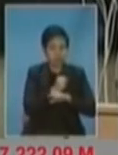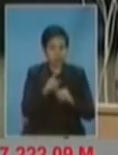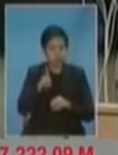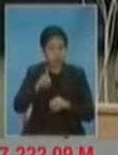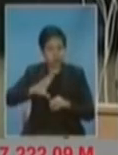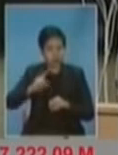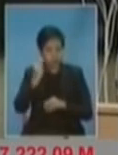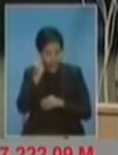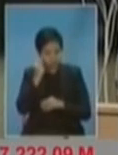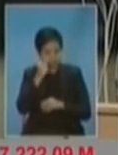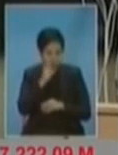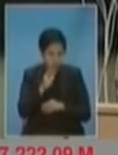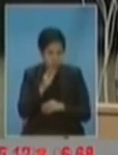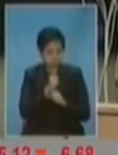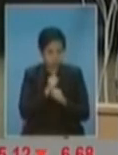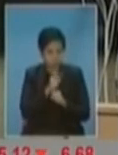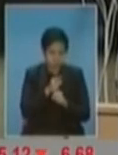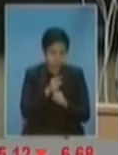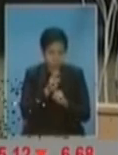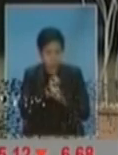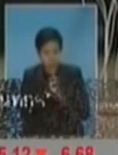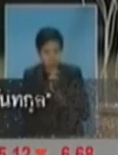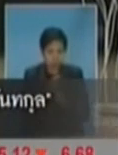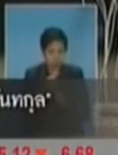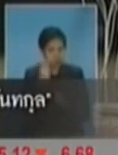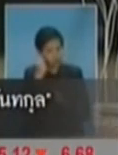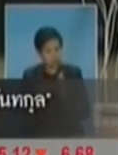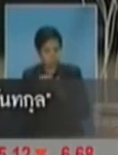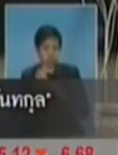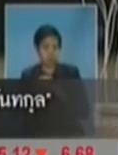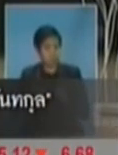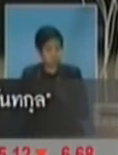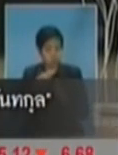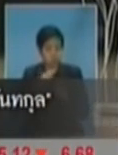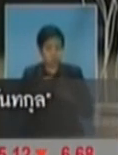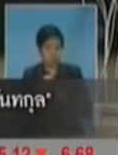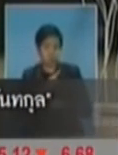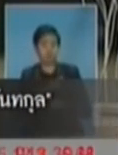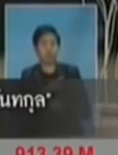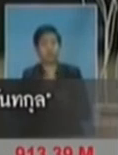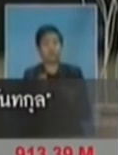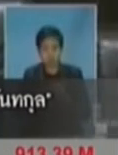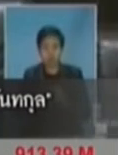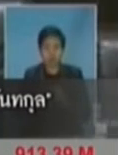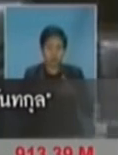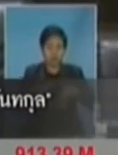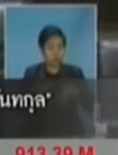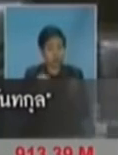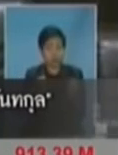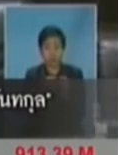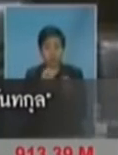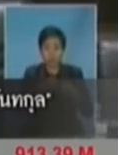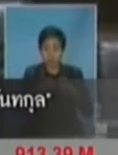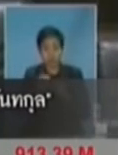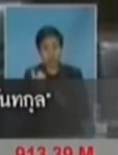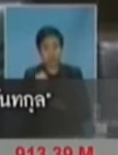ที่ประชุมสภานิติบัญญัติแห่งชาตินะคะในวันนี้นายพรเพชรวิชิตชนชัยเป็นประธานการประชุมโดยก่อนเข้าสู่วา